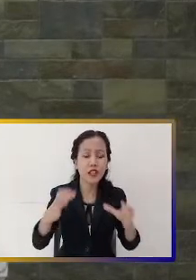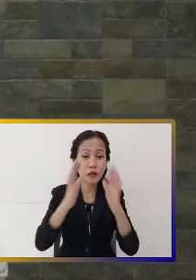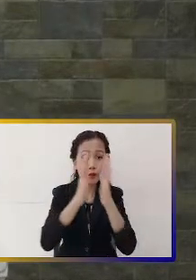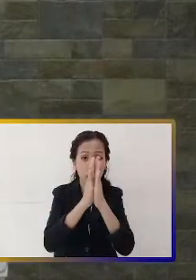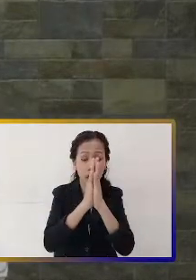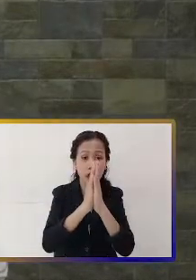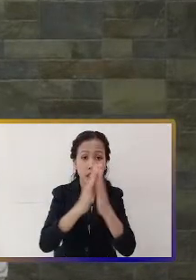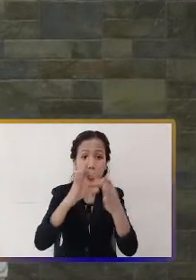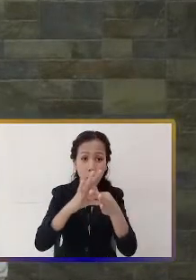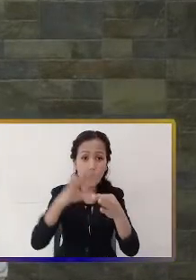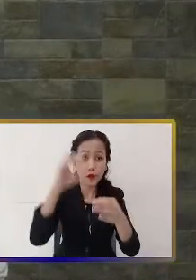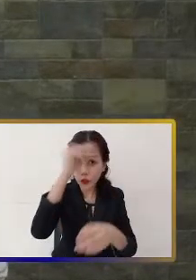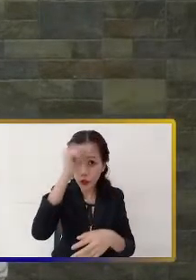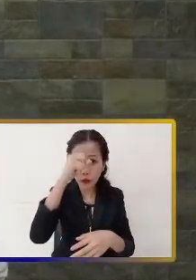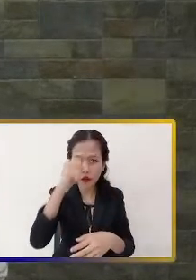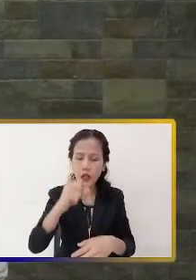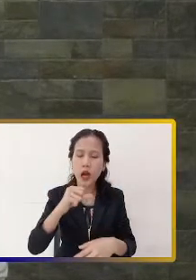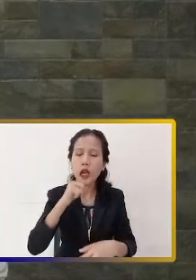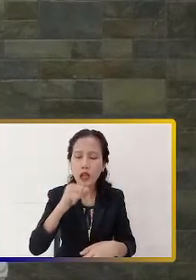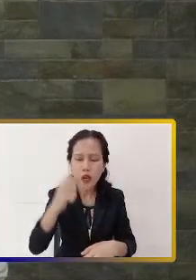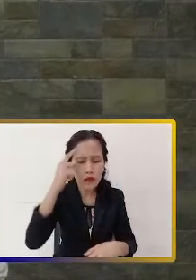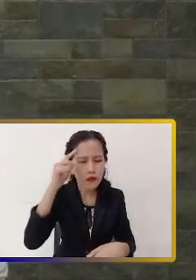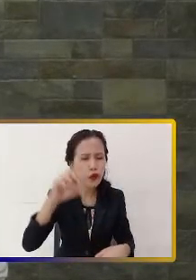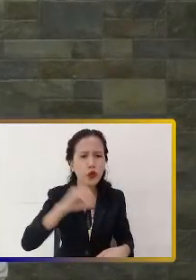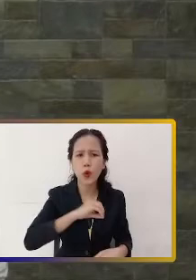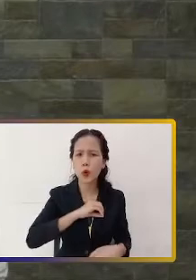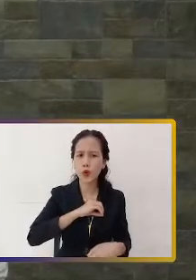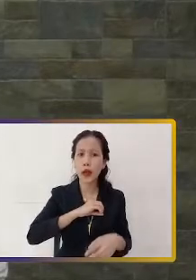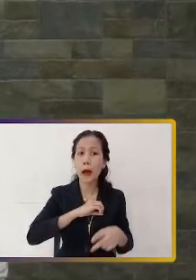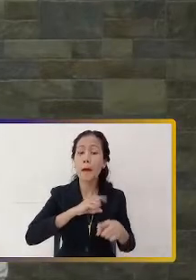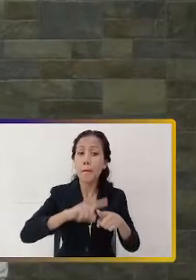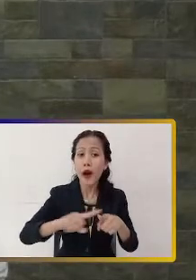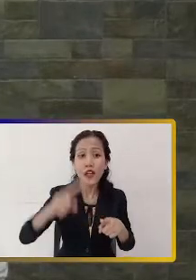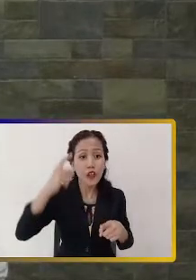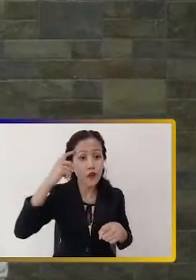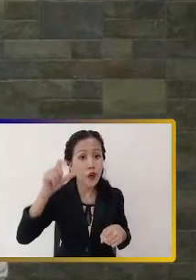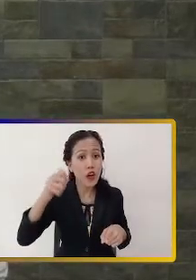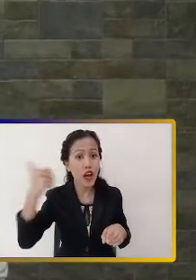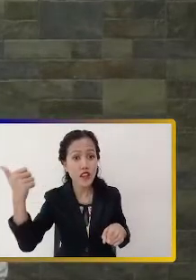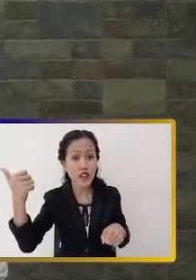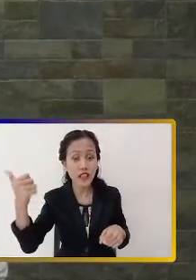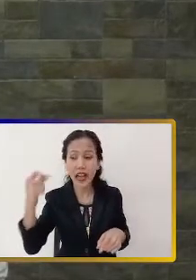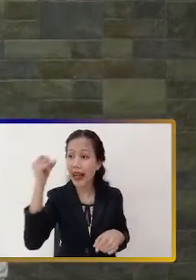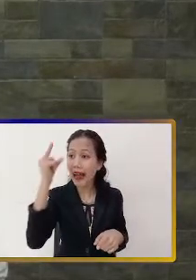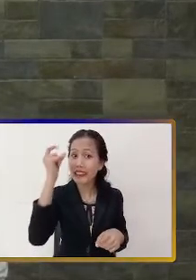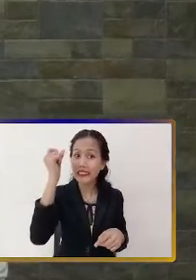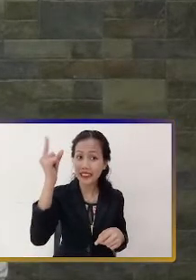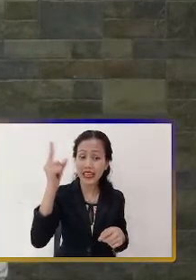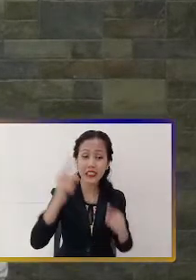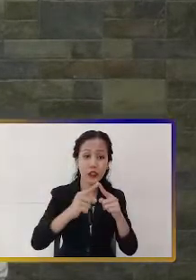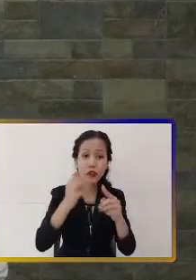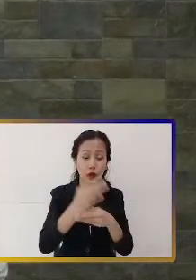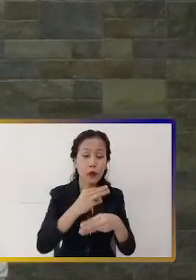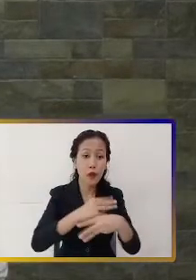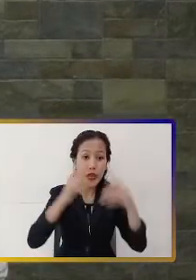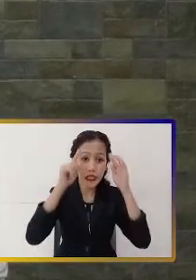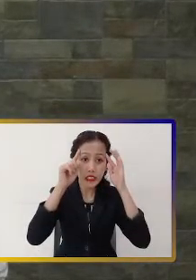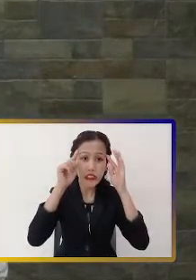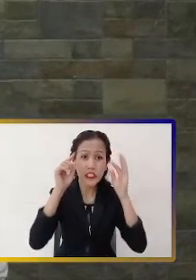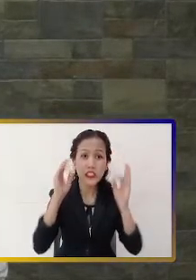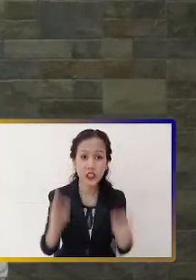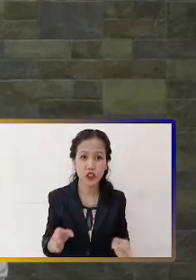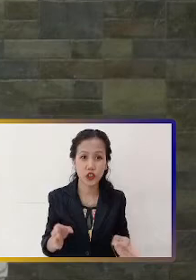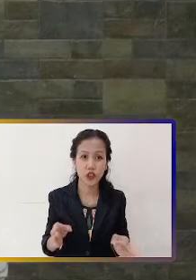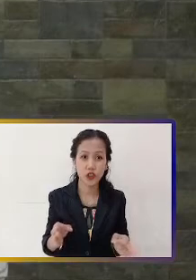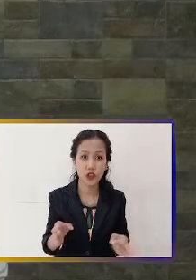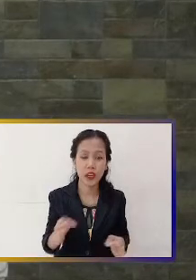others. And it's about making a decision, understanding to make a decision. You know, in a decision, every time we